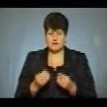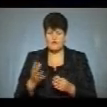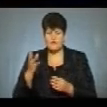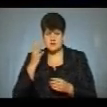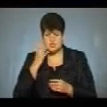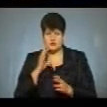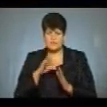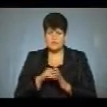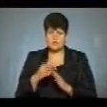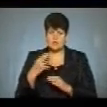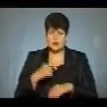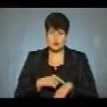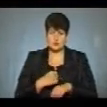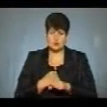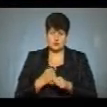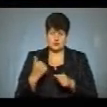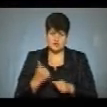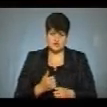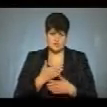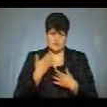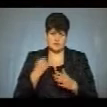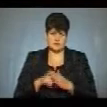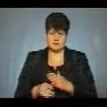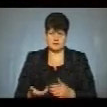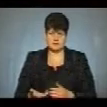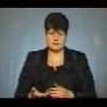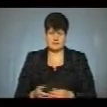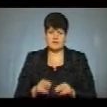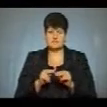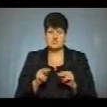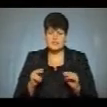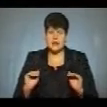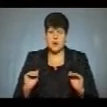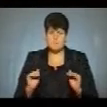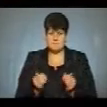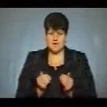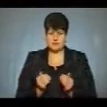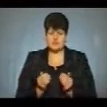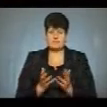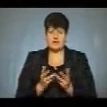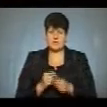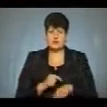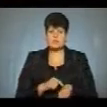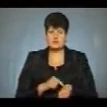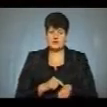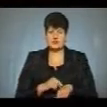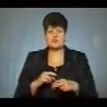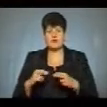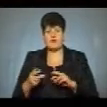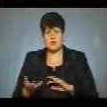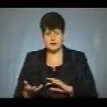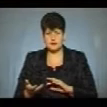впроваджувати 40-годинний робочий тиждень немає сенсу. Вчителя обмежувати в кількості годин чи навпаки